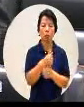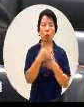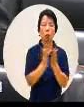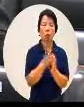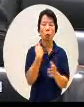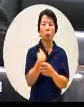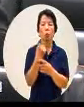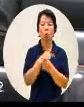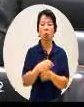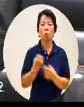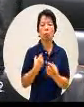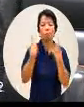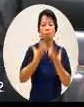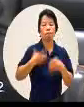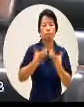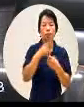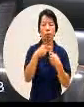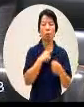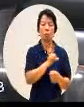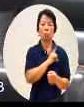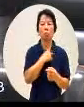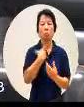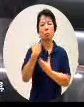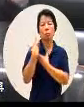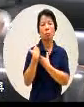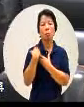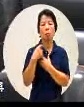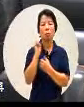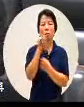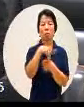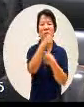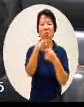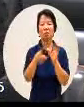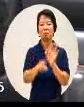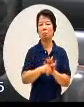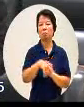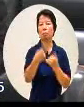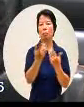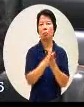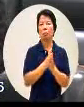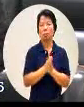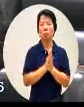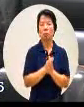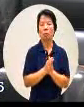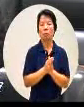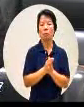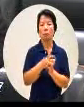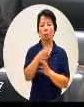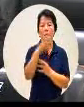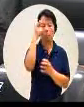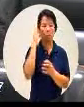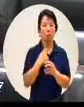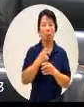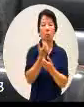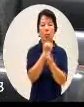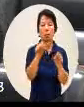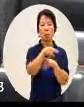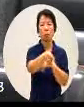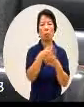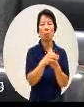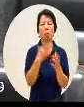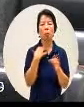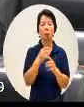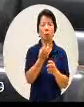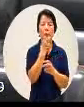長說這是我的管理你不能幫我管直接就跟你宣告違法這樣你就要去視線就變成是中央跟